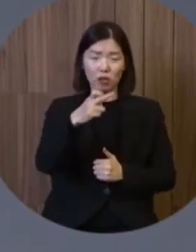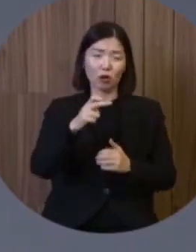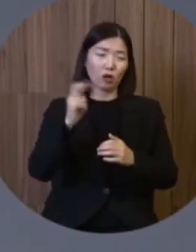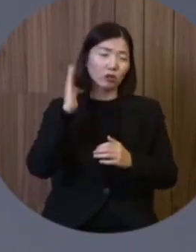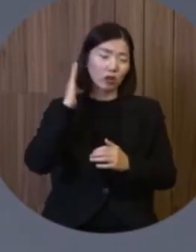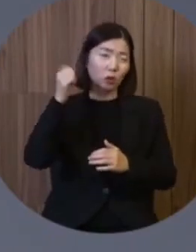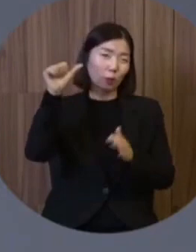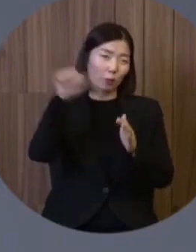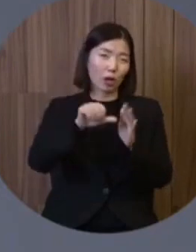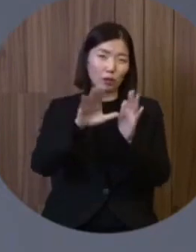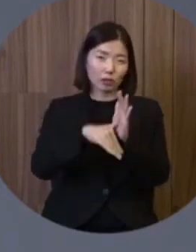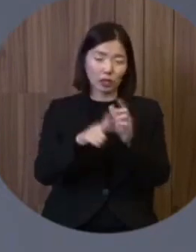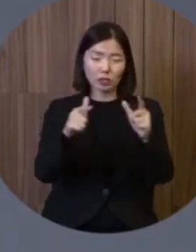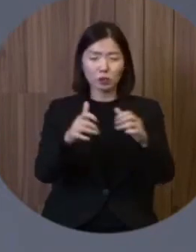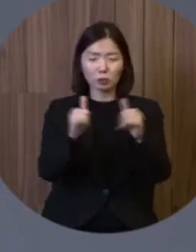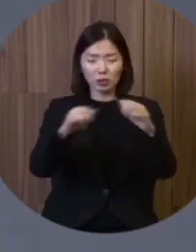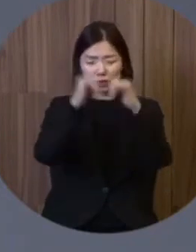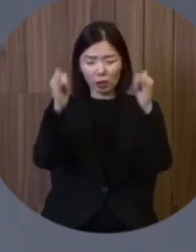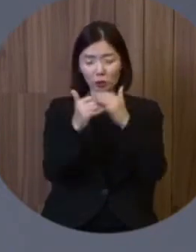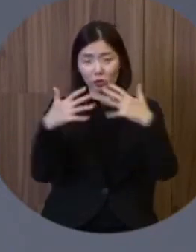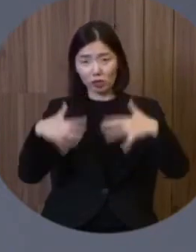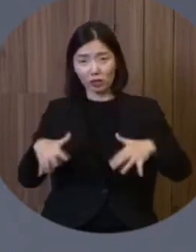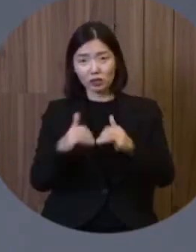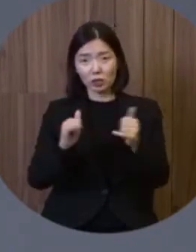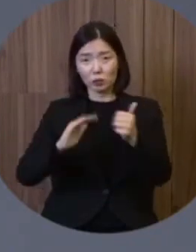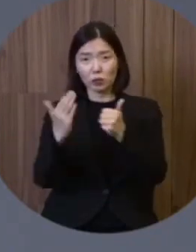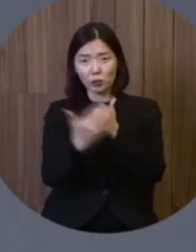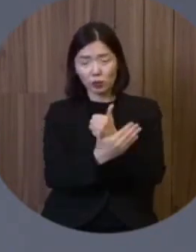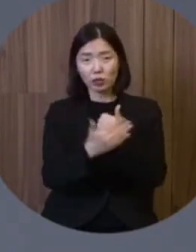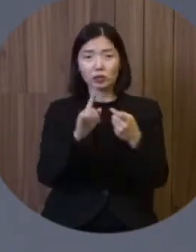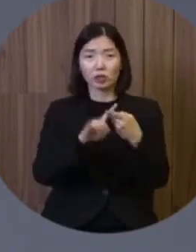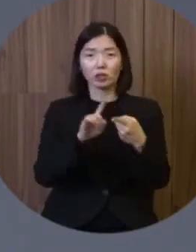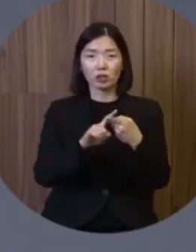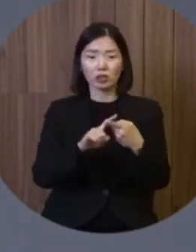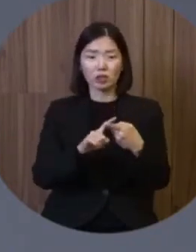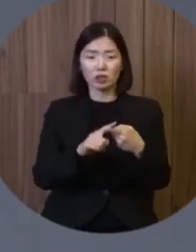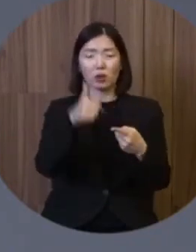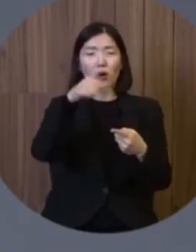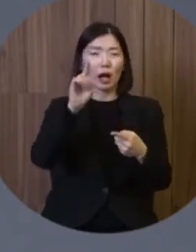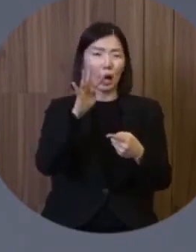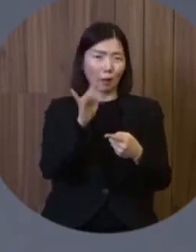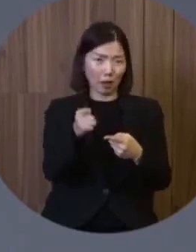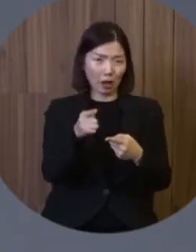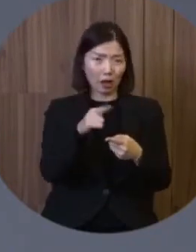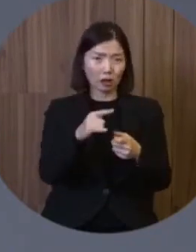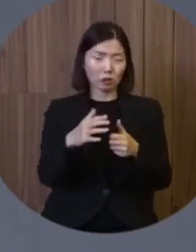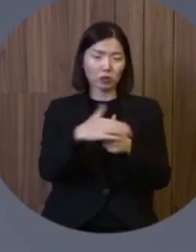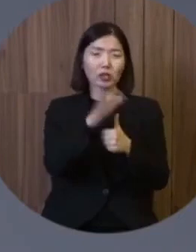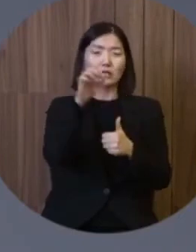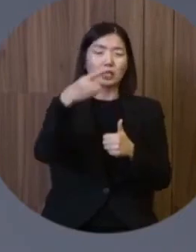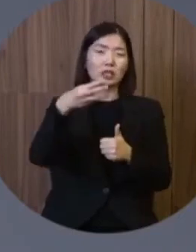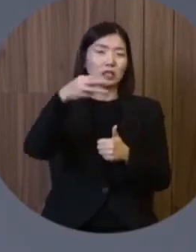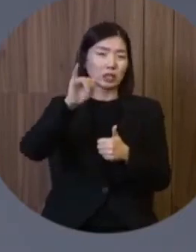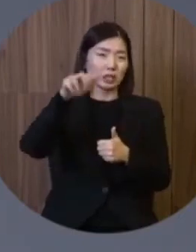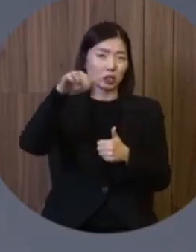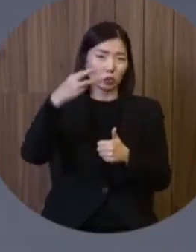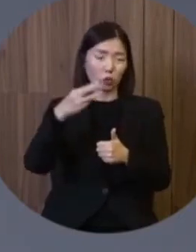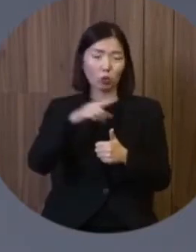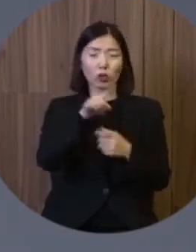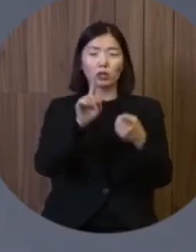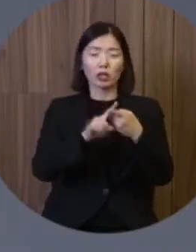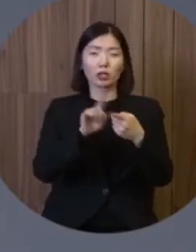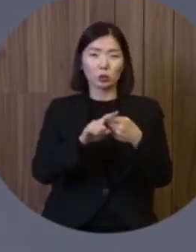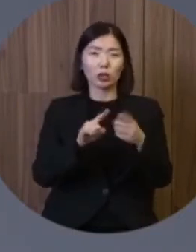후 서민과 사회적 약자를 지키는 갑의 횡포를 막고 을의 눈물을 닦는 을지로위원회를 만들어